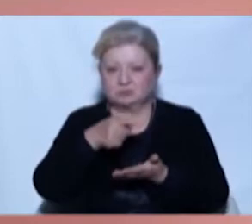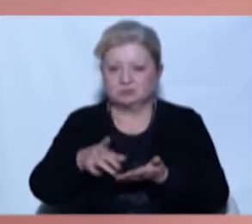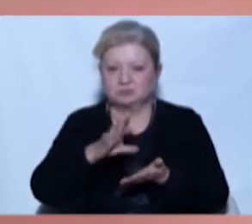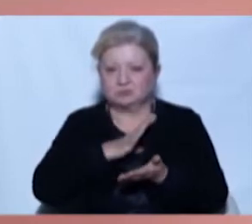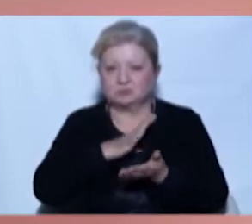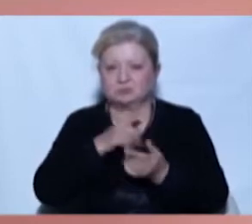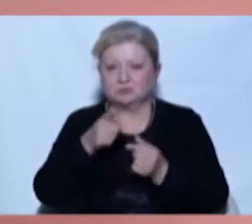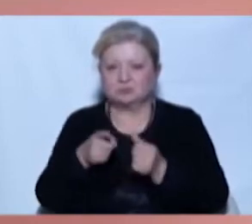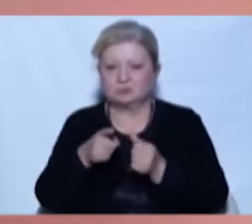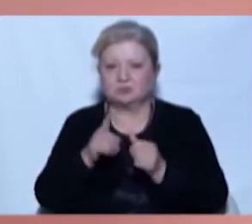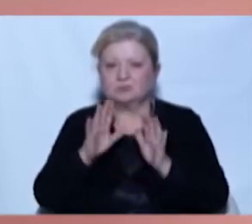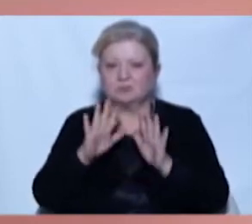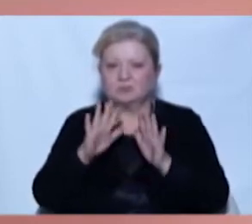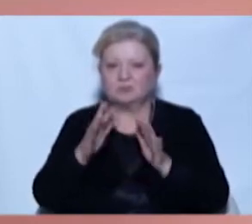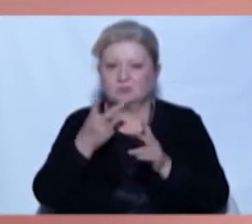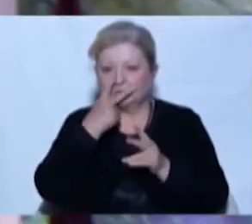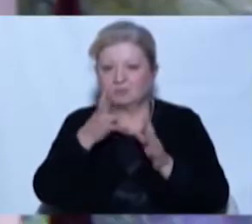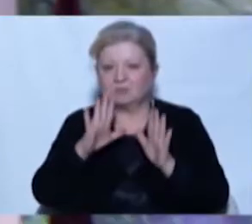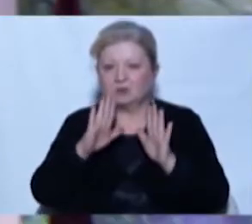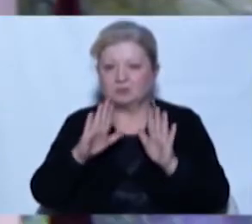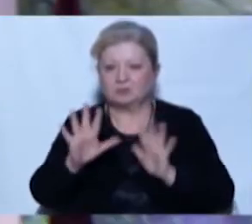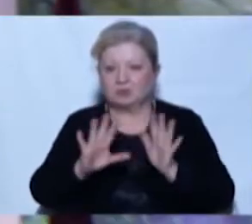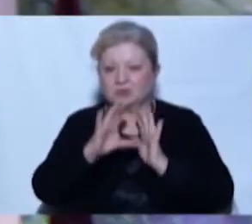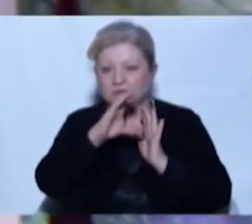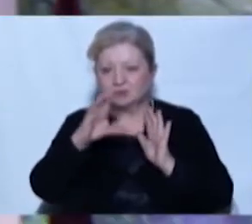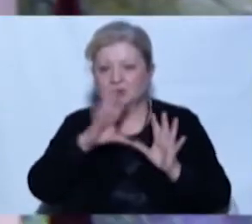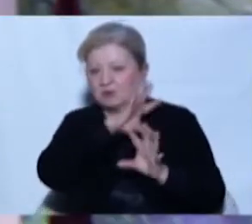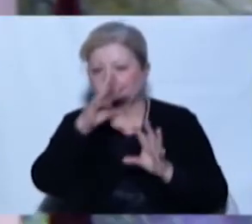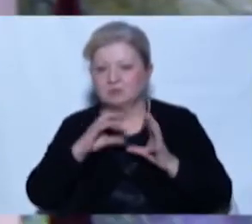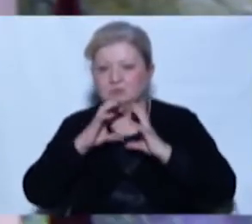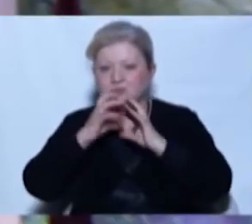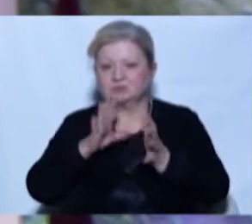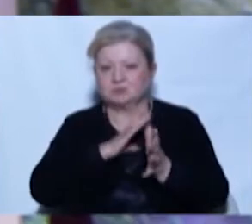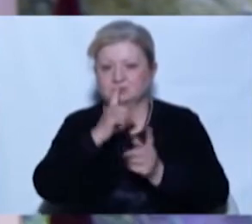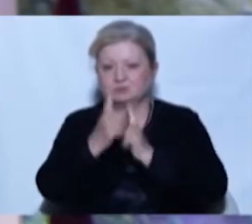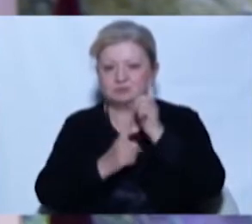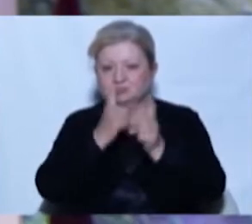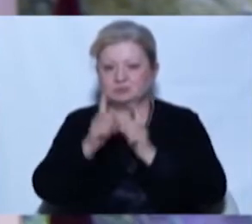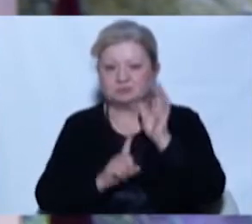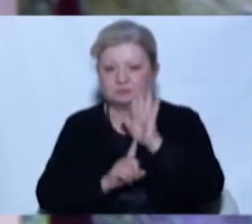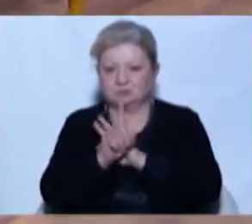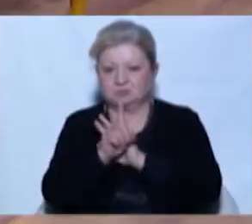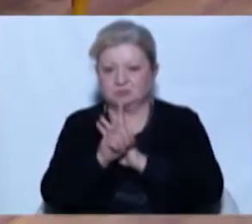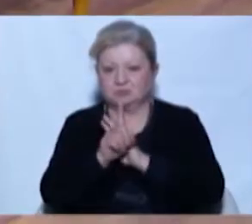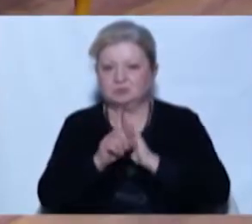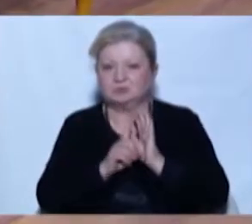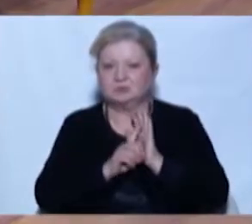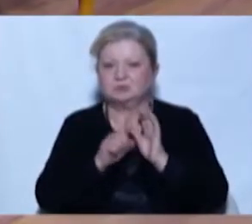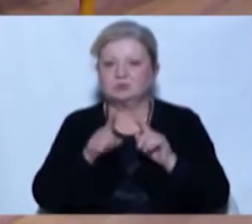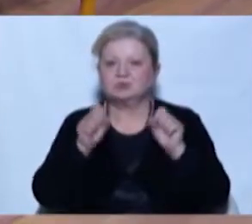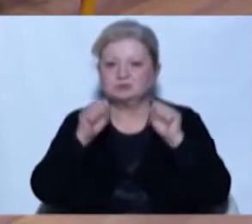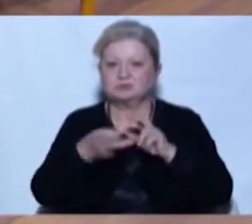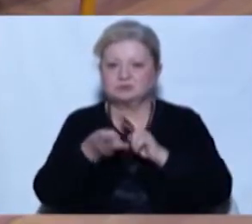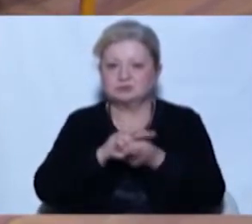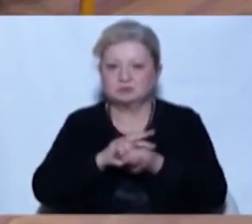სახელი ფაქტიურად არამარტო საბჭოთა კავშირის, არამედ მთელი მსოფლიოს გარდაქმნად გადაიქცა და